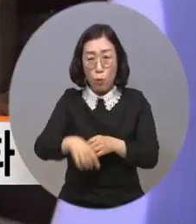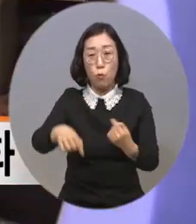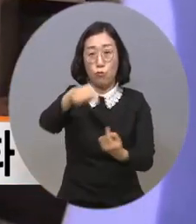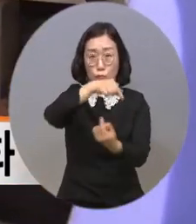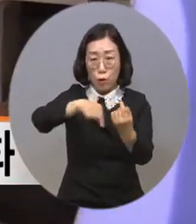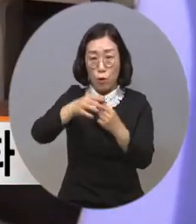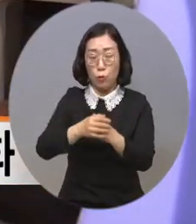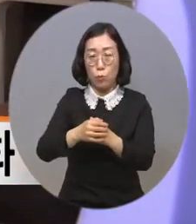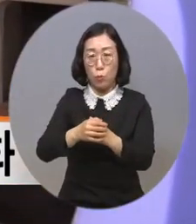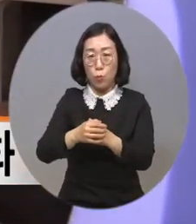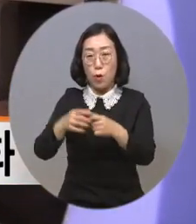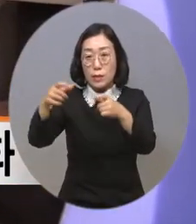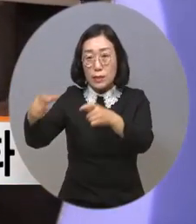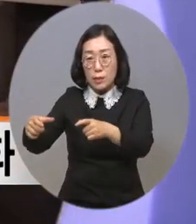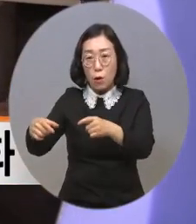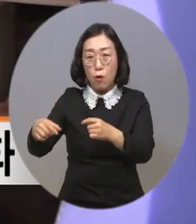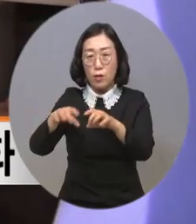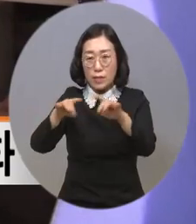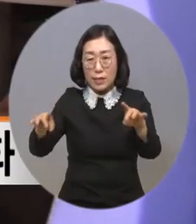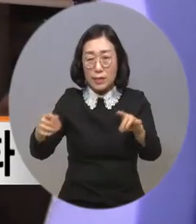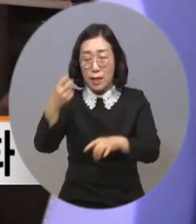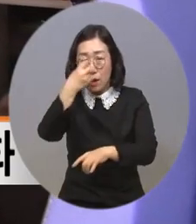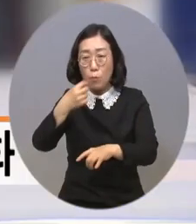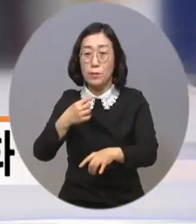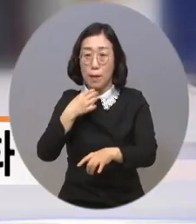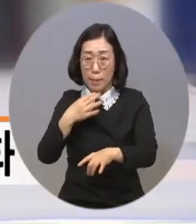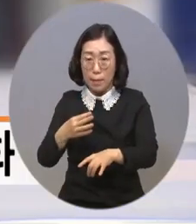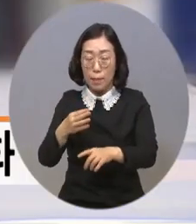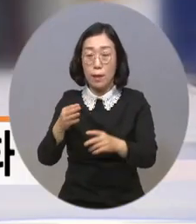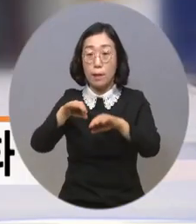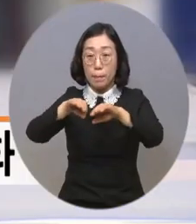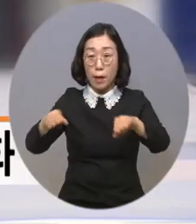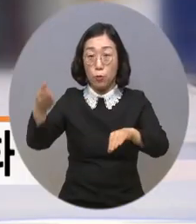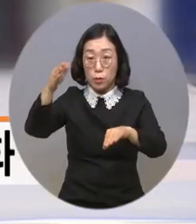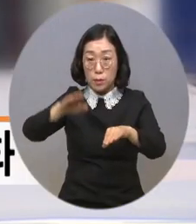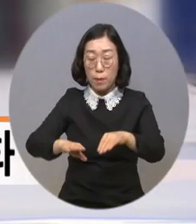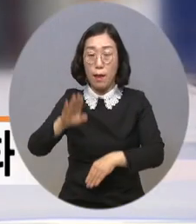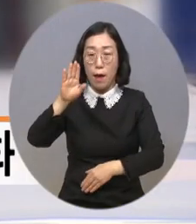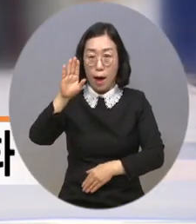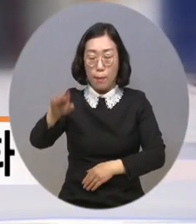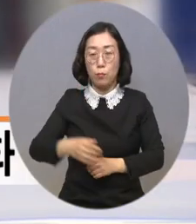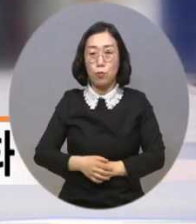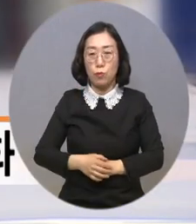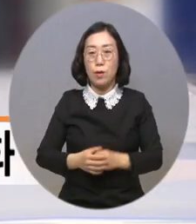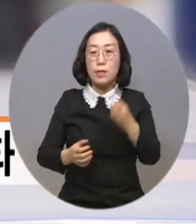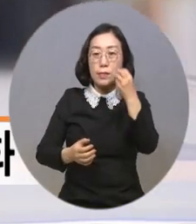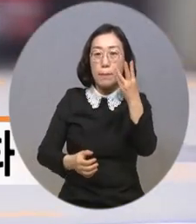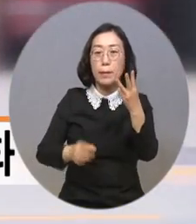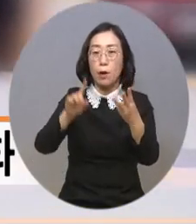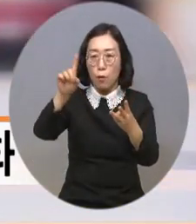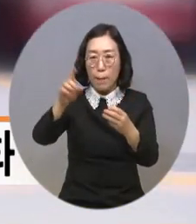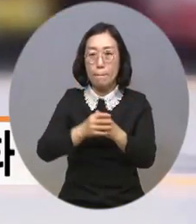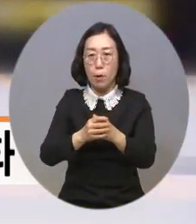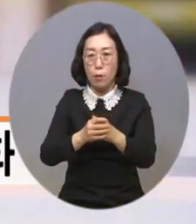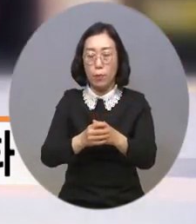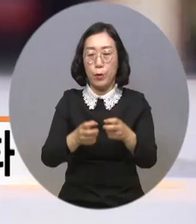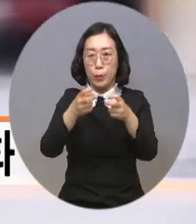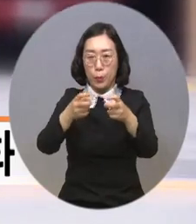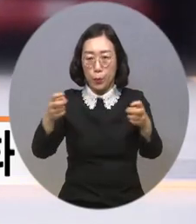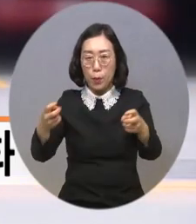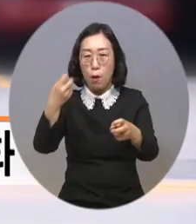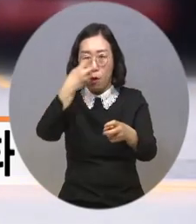소방서별 자체 판단에 따른 점검 방식으로 관리돼 왔지만 앞으로는 분기별 1회 정비센터 입고를